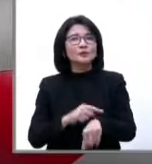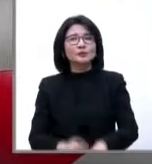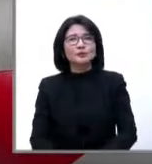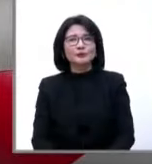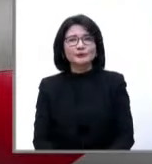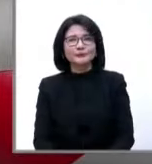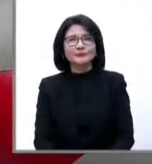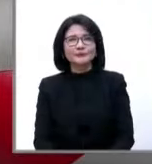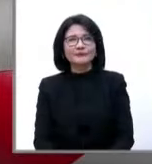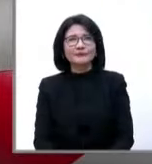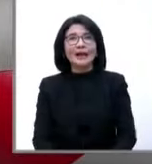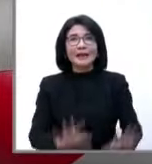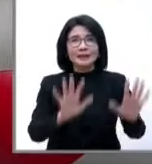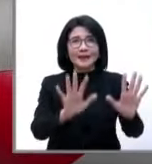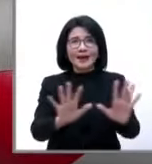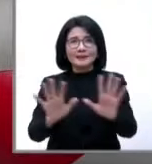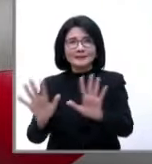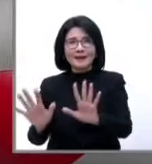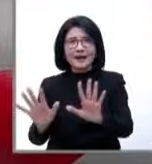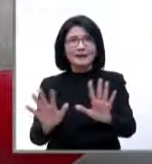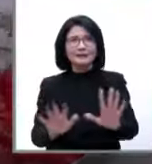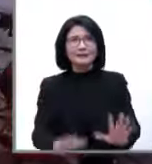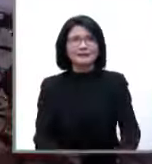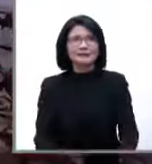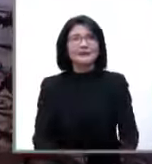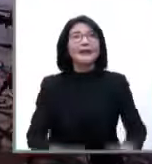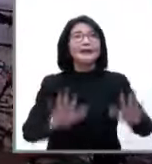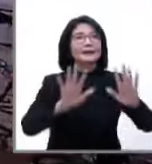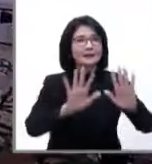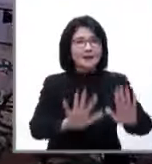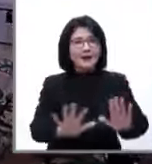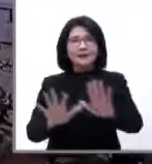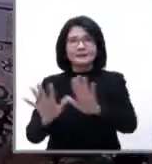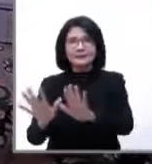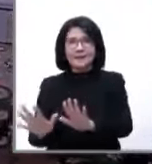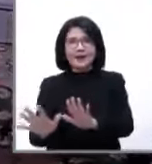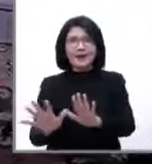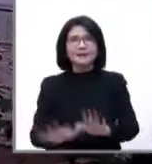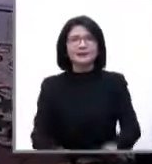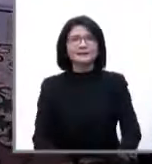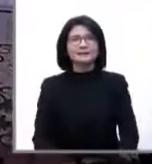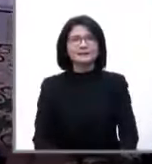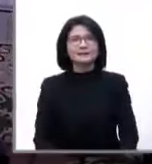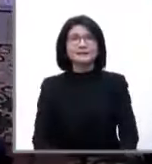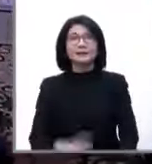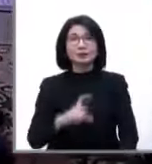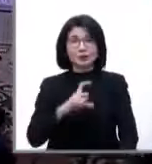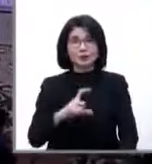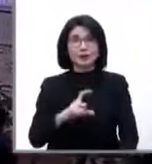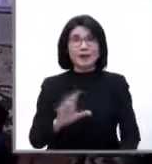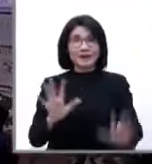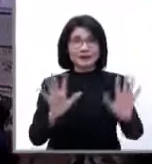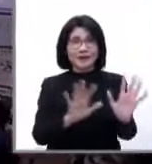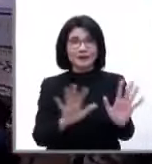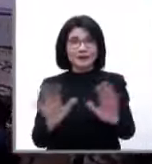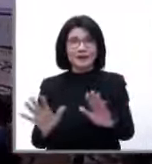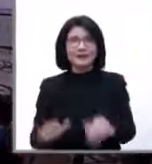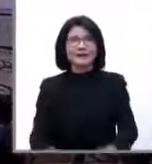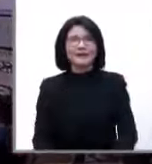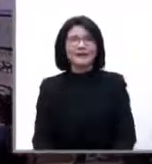cukup tenang tenang cukup bisa kami